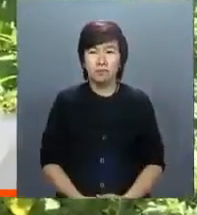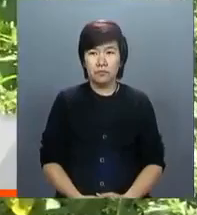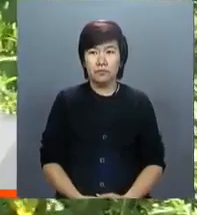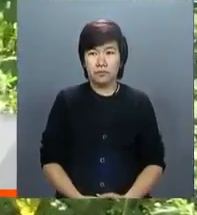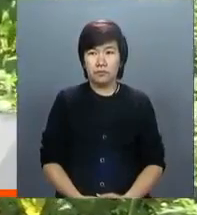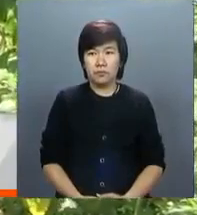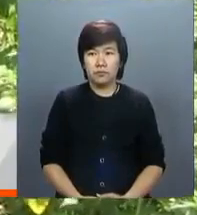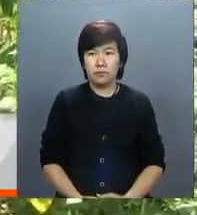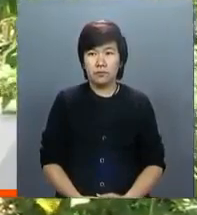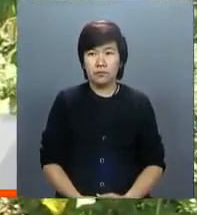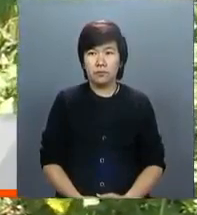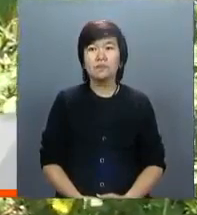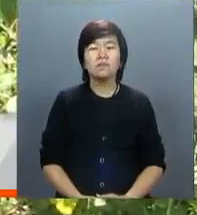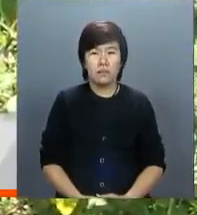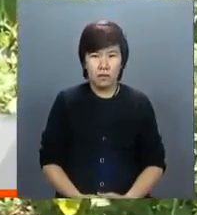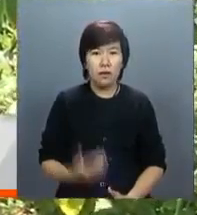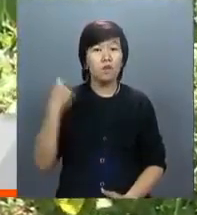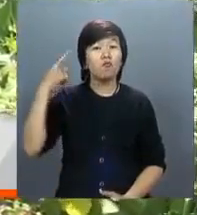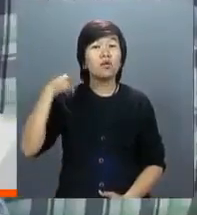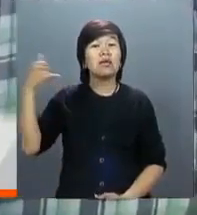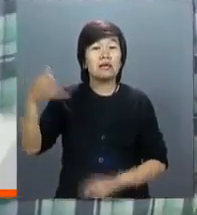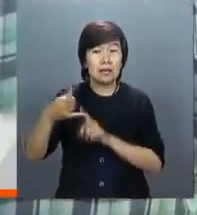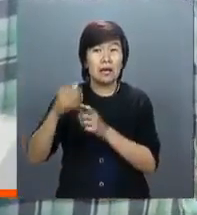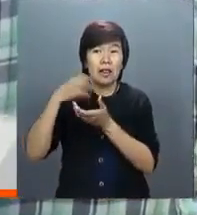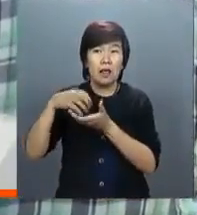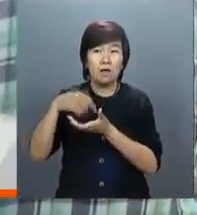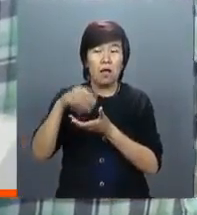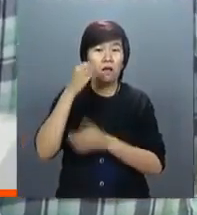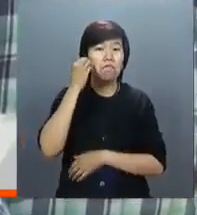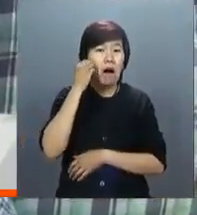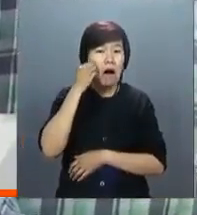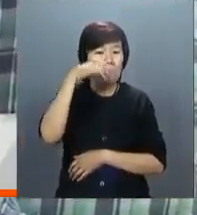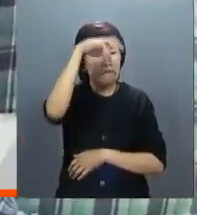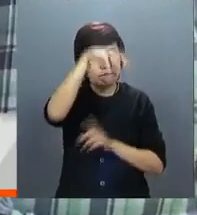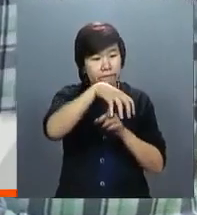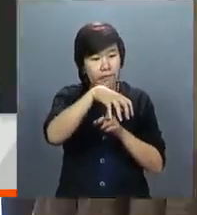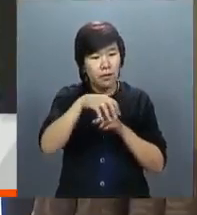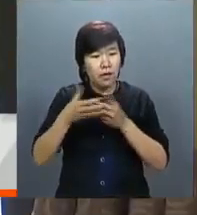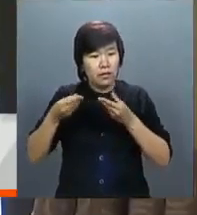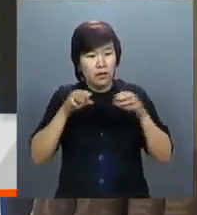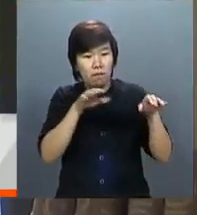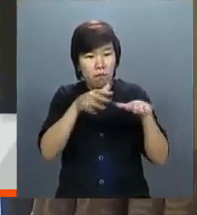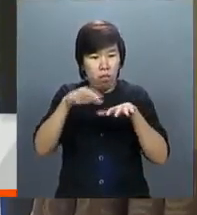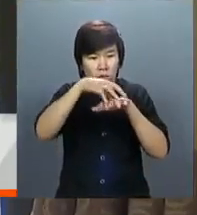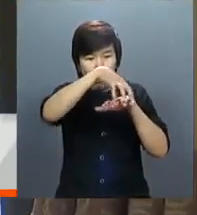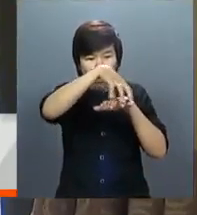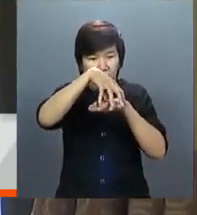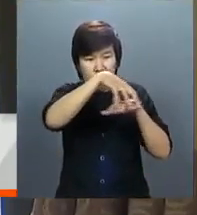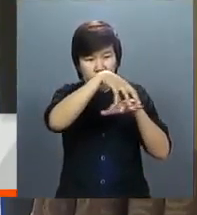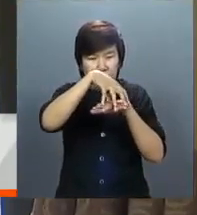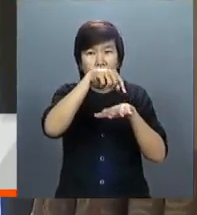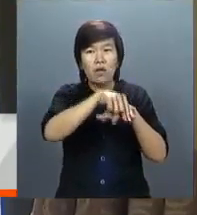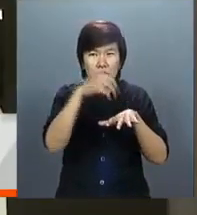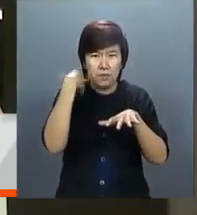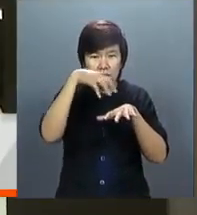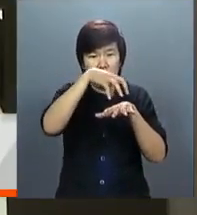นิตยาคำสายหนึ่งในผู้ประสบภัยระบุว่าหลังจากเกิดเหตุแผ่นดินไหวบ้านของเธอได้รับความเสียหายอย่างหนักจนต้องรื้อถ